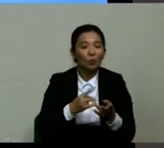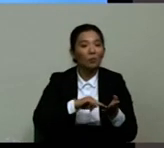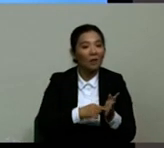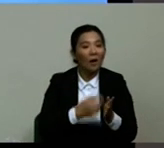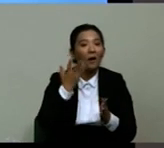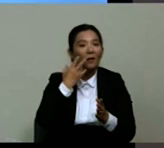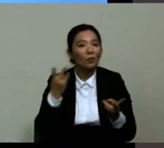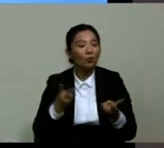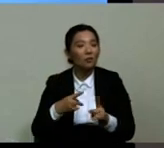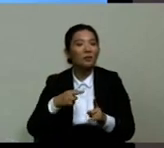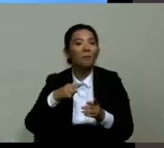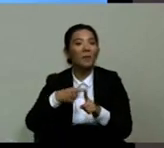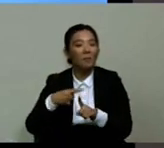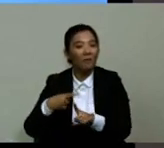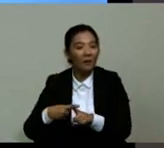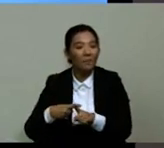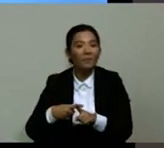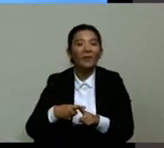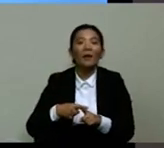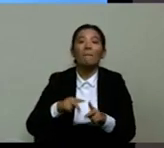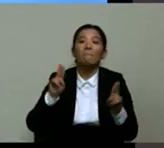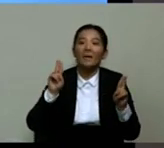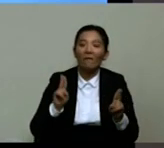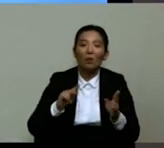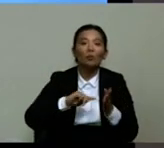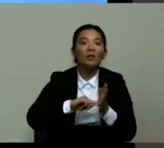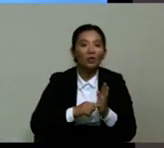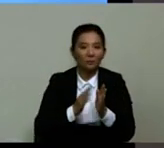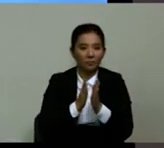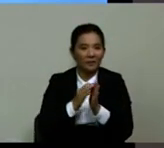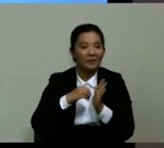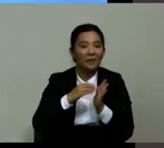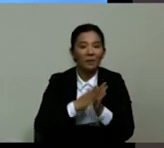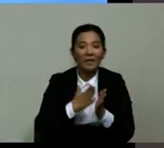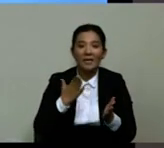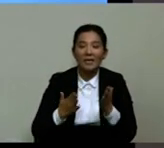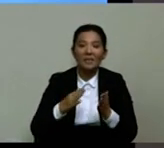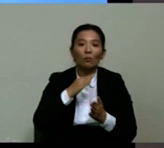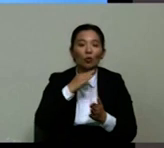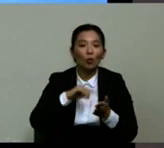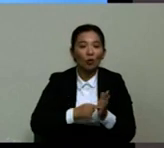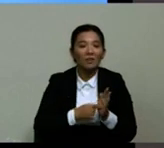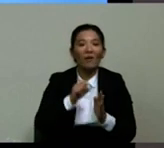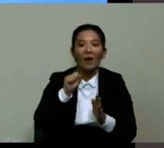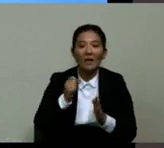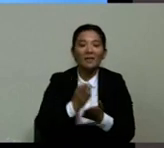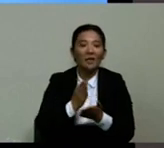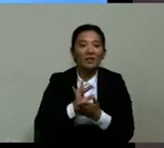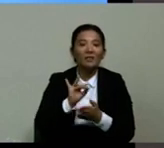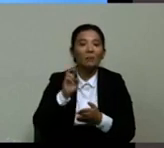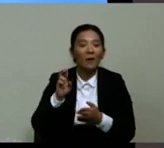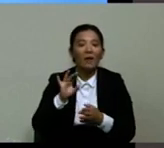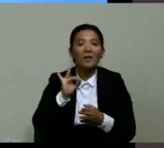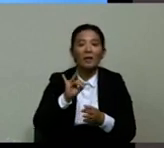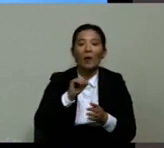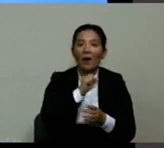прибавляем. Правила умножения запишем. Если множество А состоит из М элементов и множество